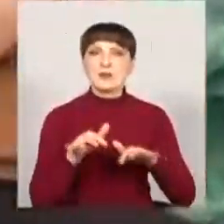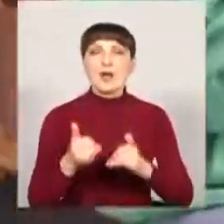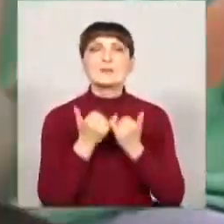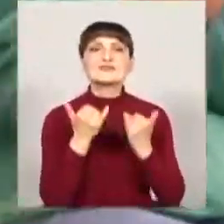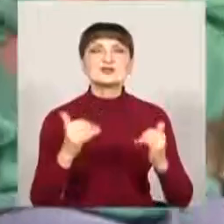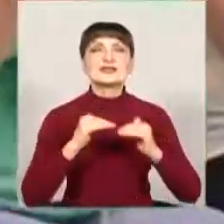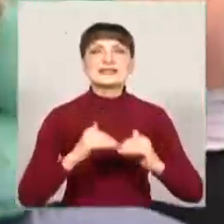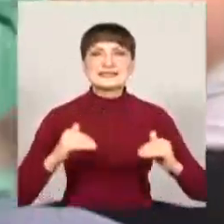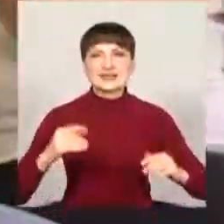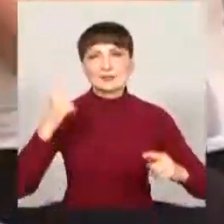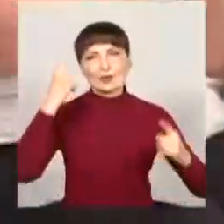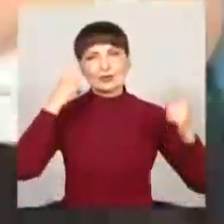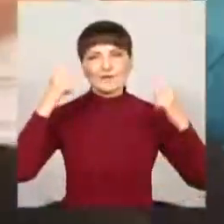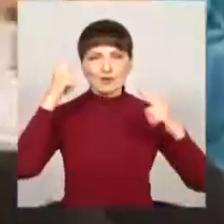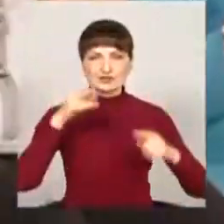детскому творчеству